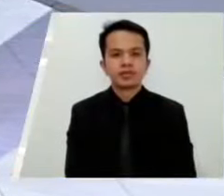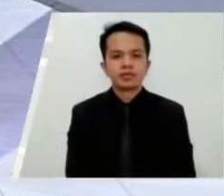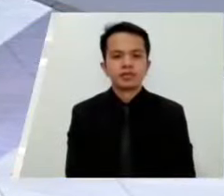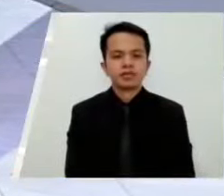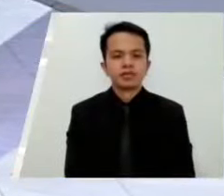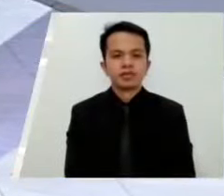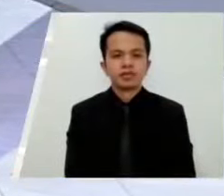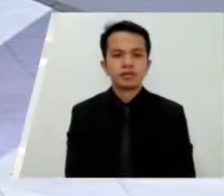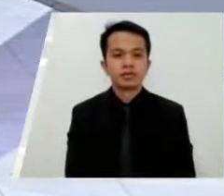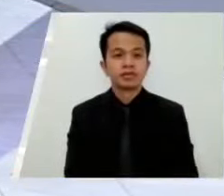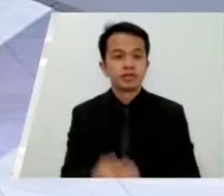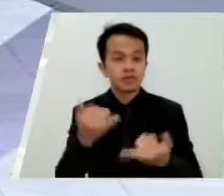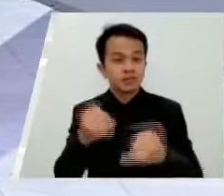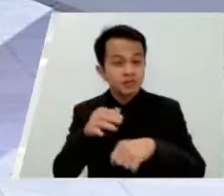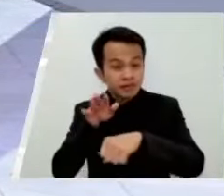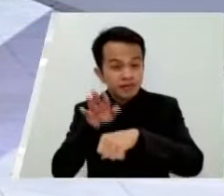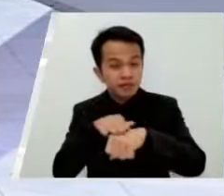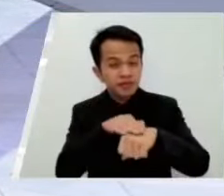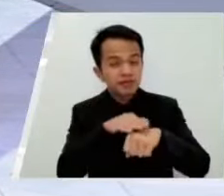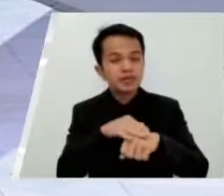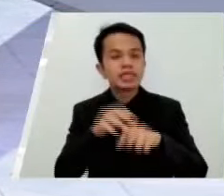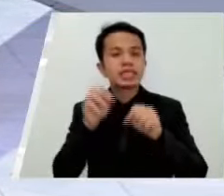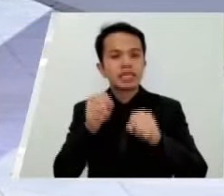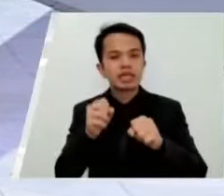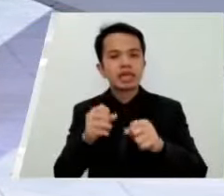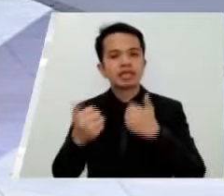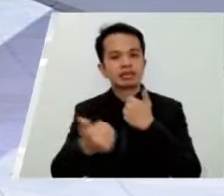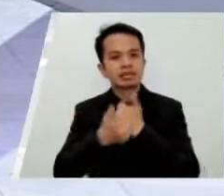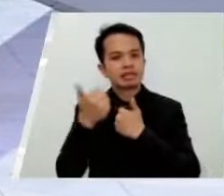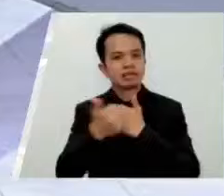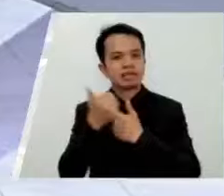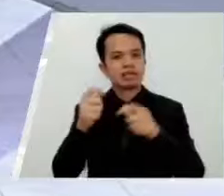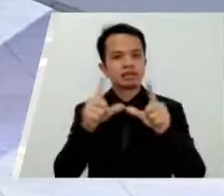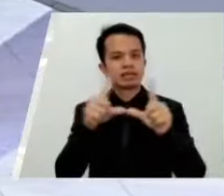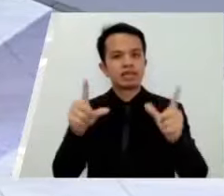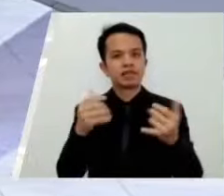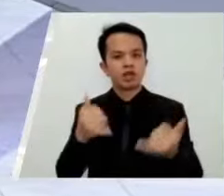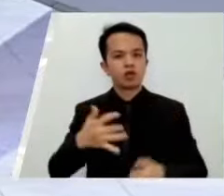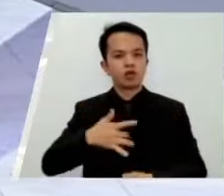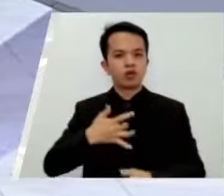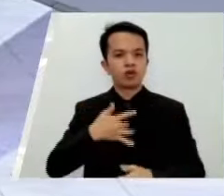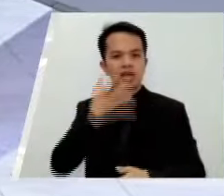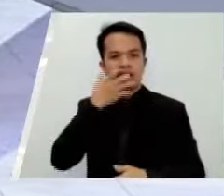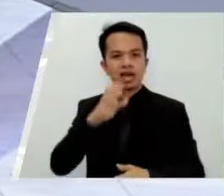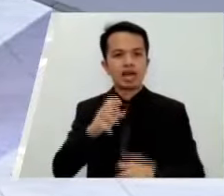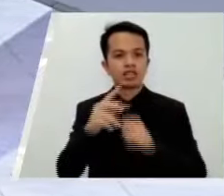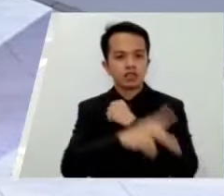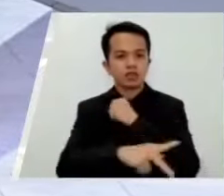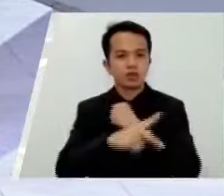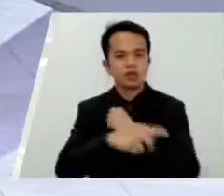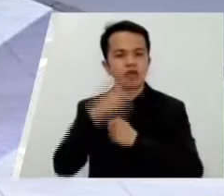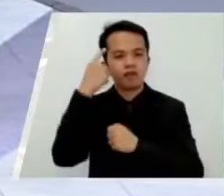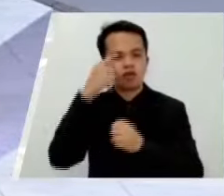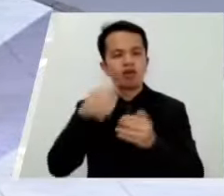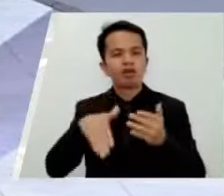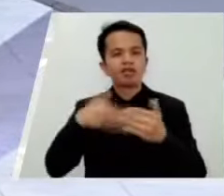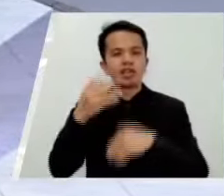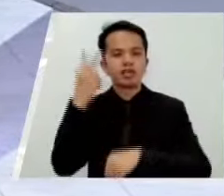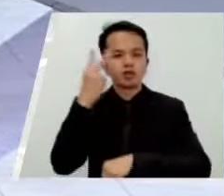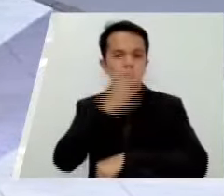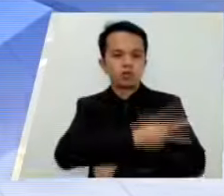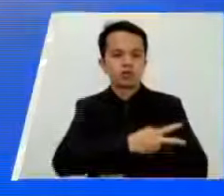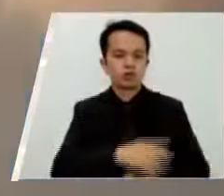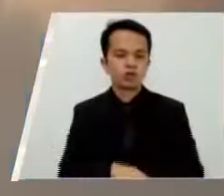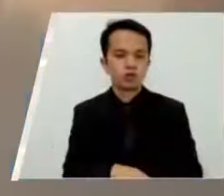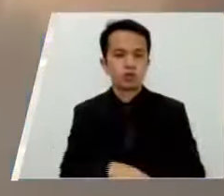Abiso mga kapuso, posibleng umabot sa danger level ang damang init sa ilang probinsya sa susunod na dalawang araw. Ay sa